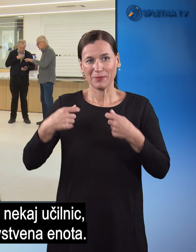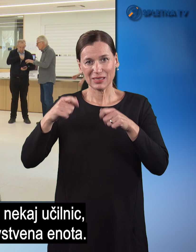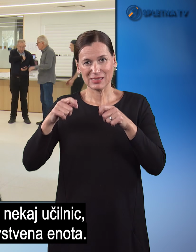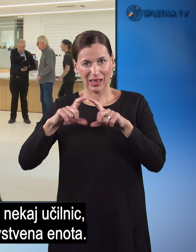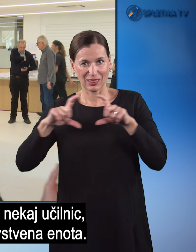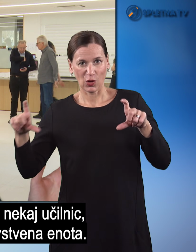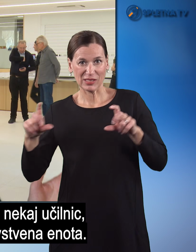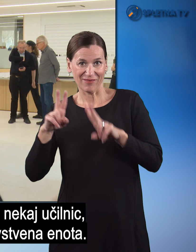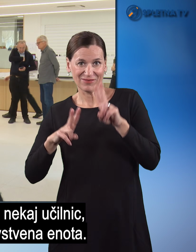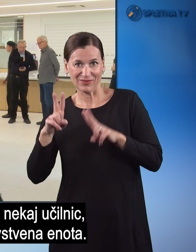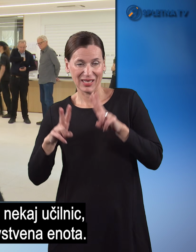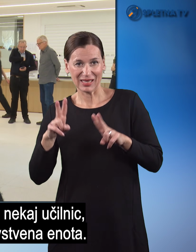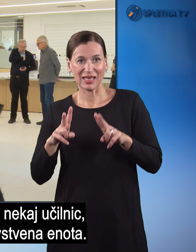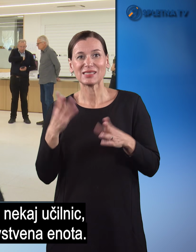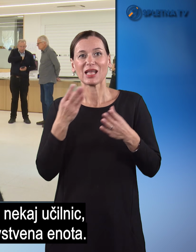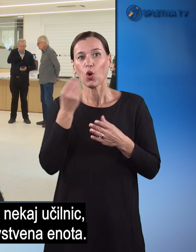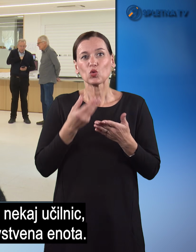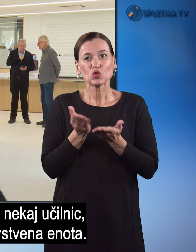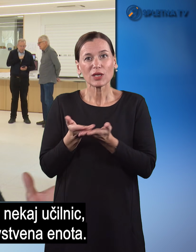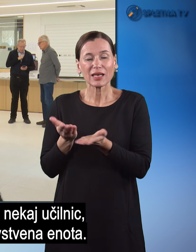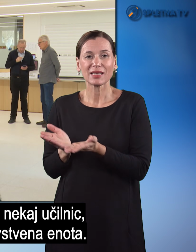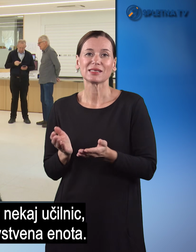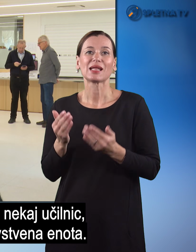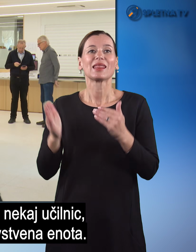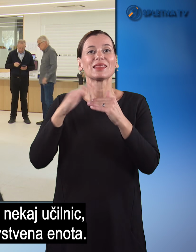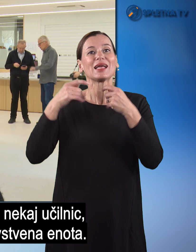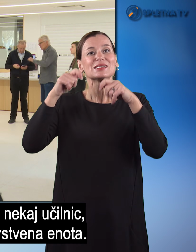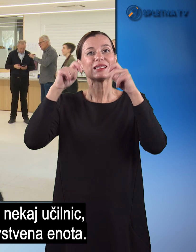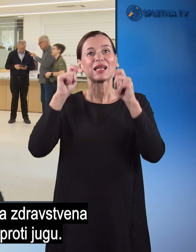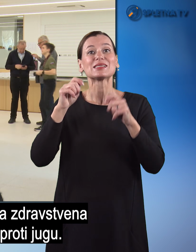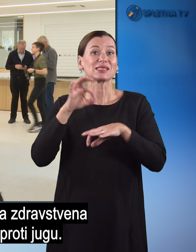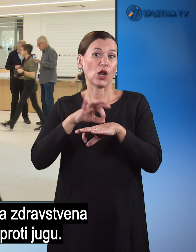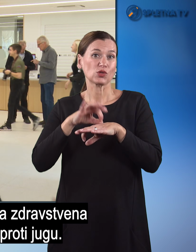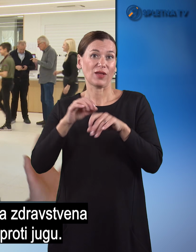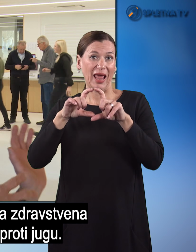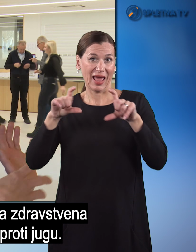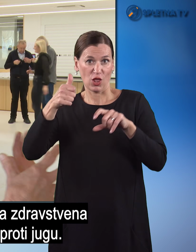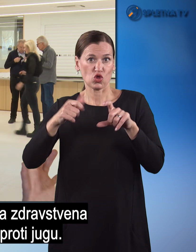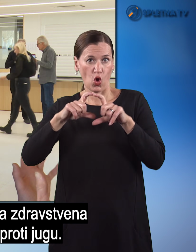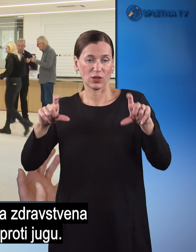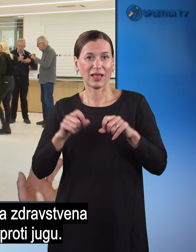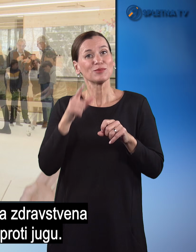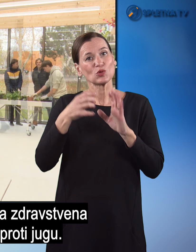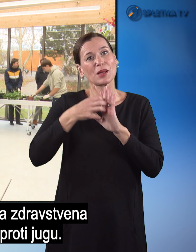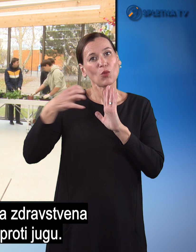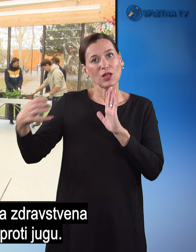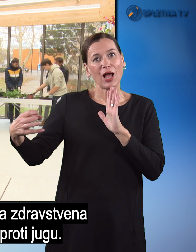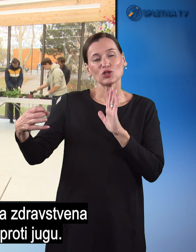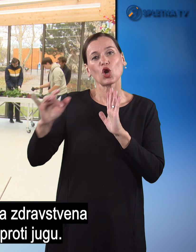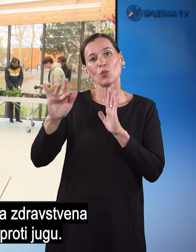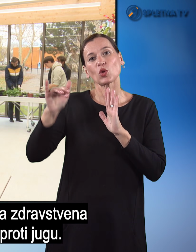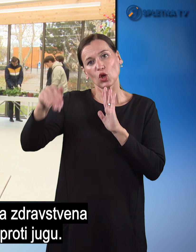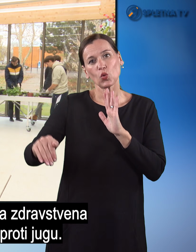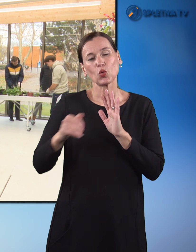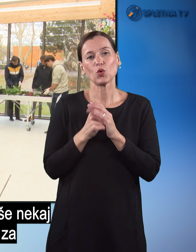Prizidal se je vrtec in nekaj učilnic, nadzidala se je zdravstvena enota. V tej drugi fazi se je ta zdravstvena enota podaljšala